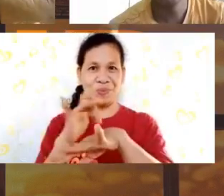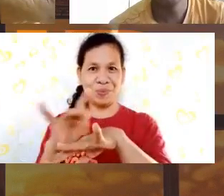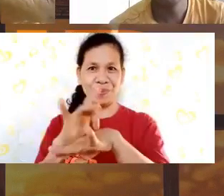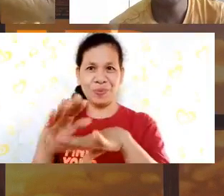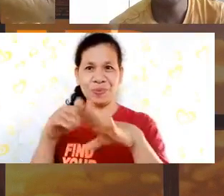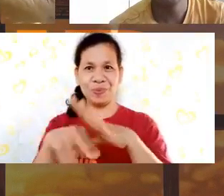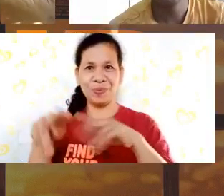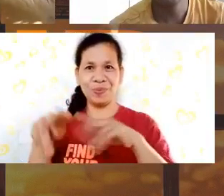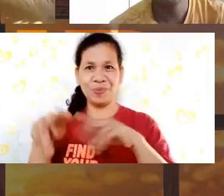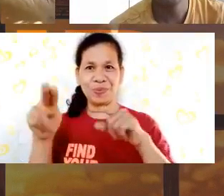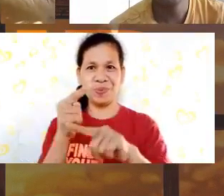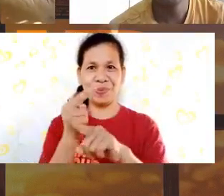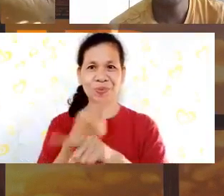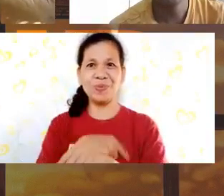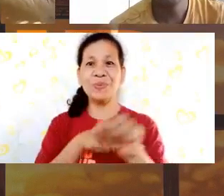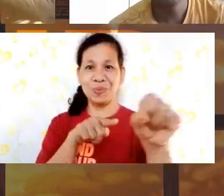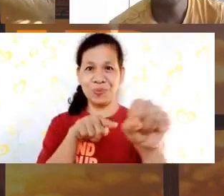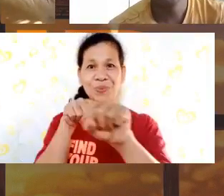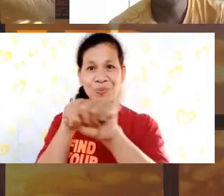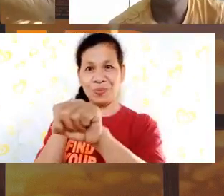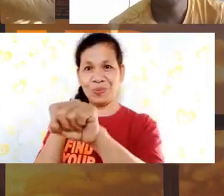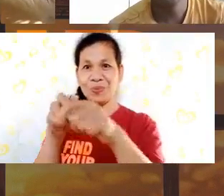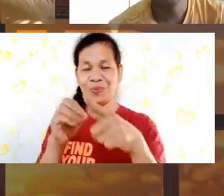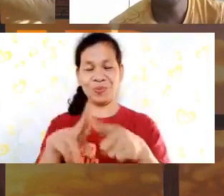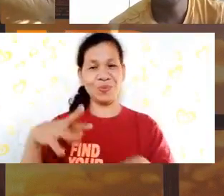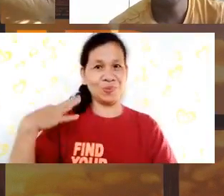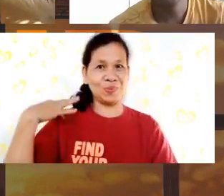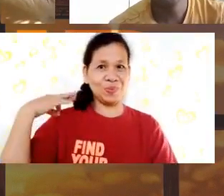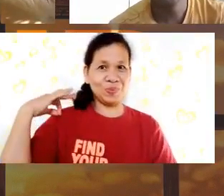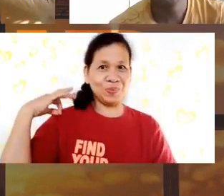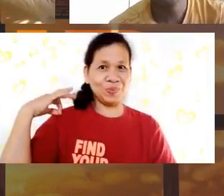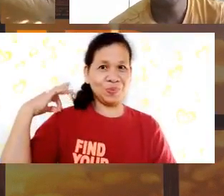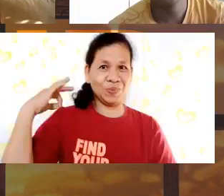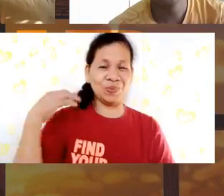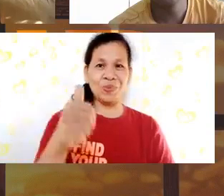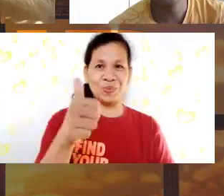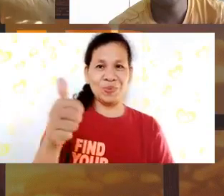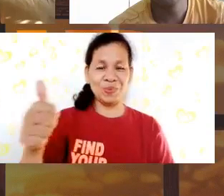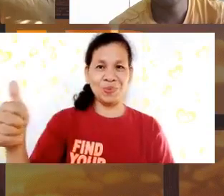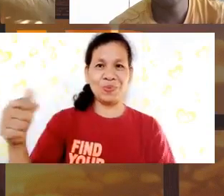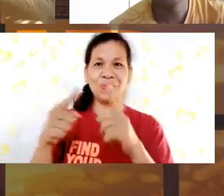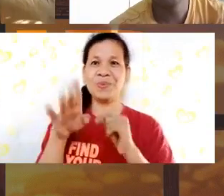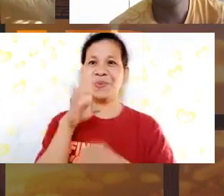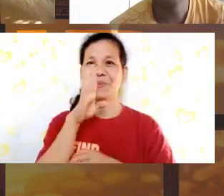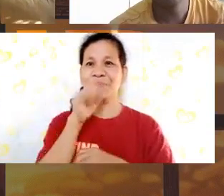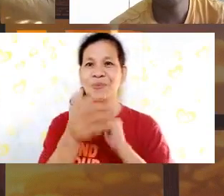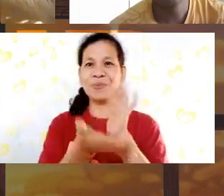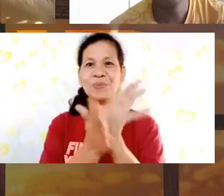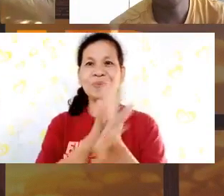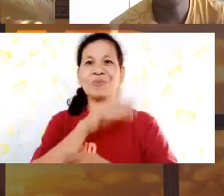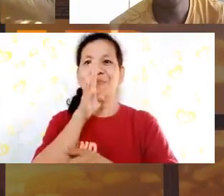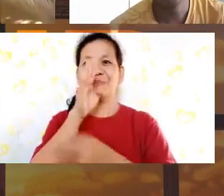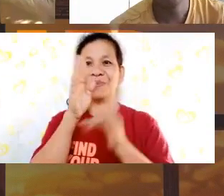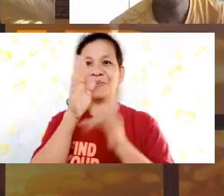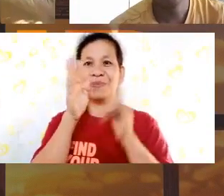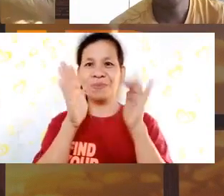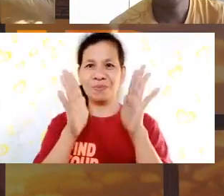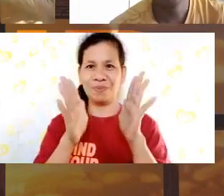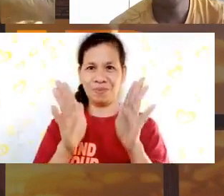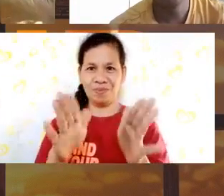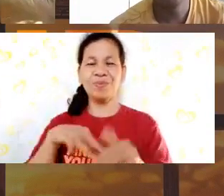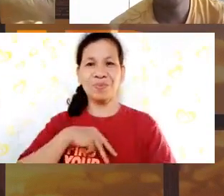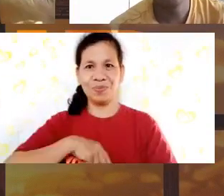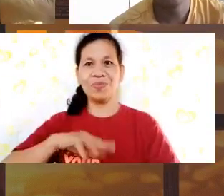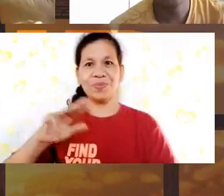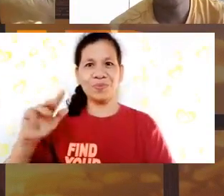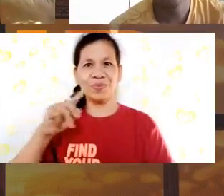po ay may mai-recommenda kayo o kayo mismo ang mag-volunteer na kayo po'y speaker, kayo po'y aming malugod na